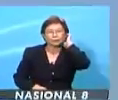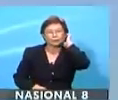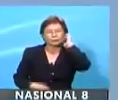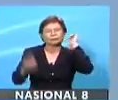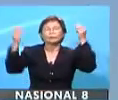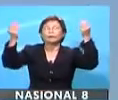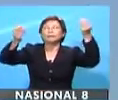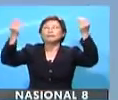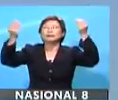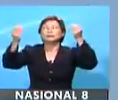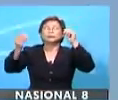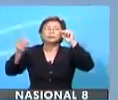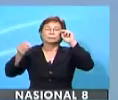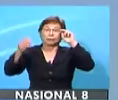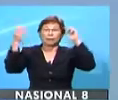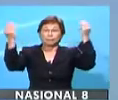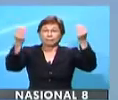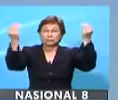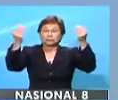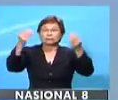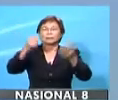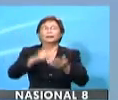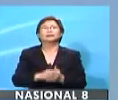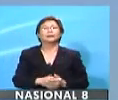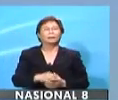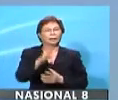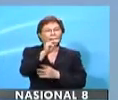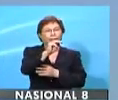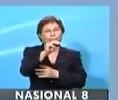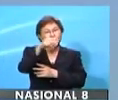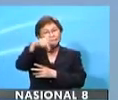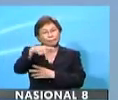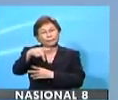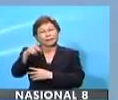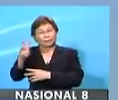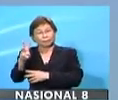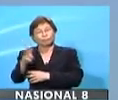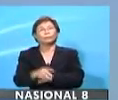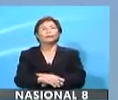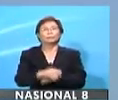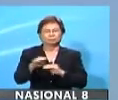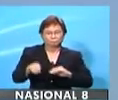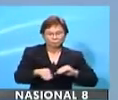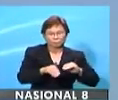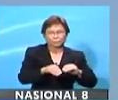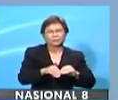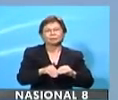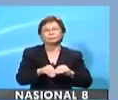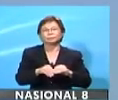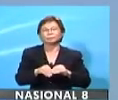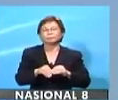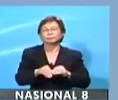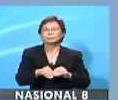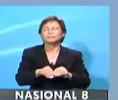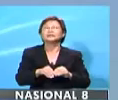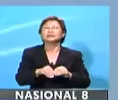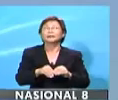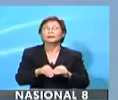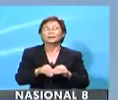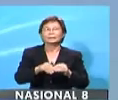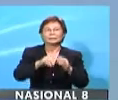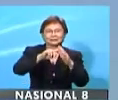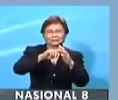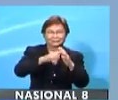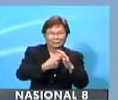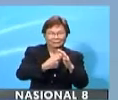Majlis ini akan bergerak untuk memastikan agenda pemerkasaan wanita